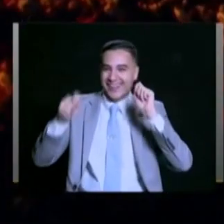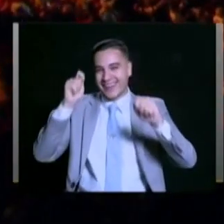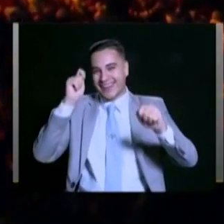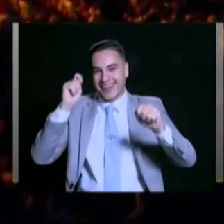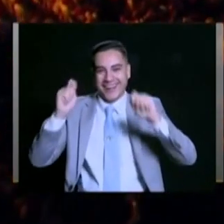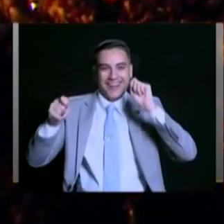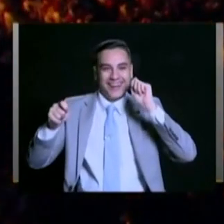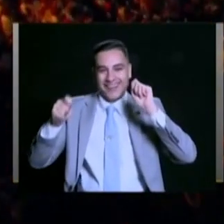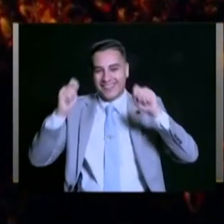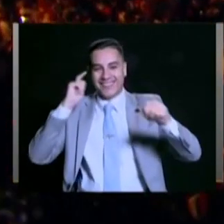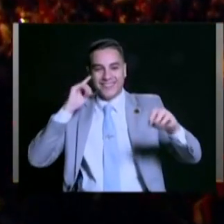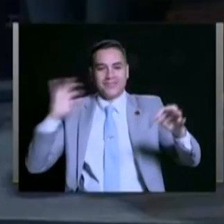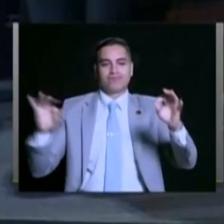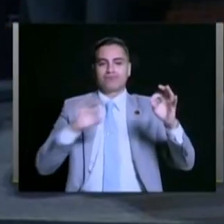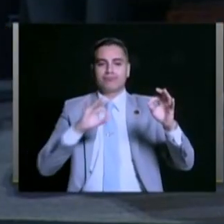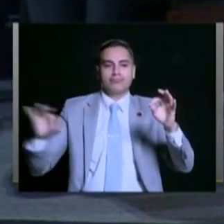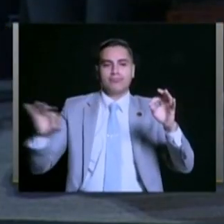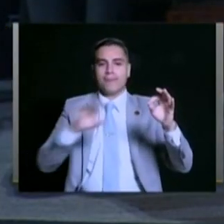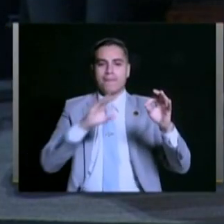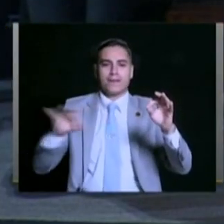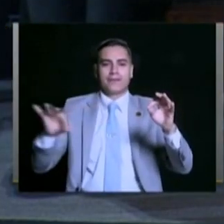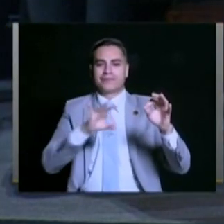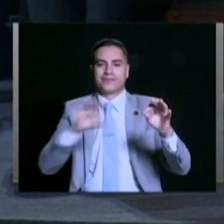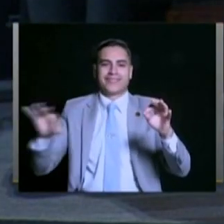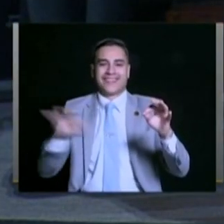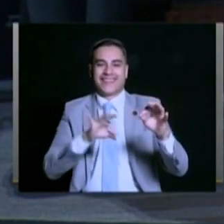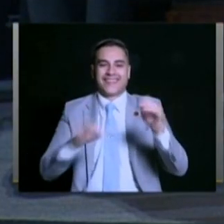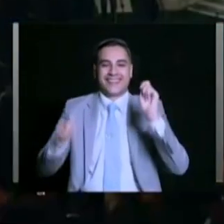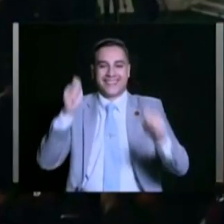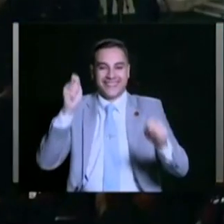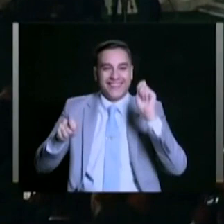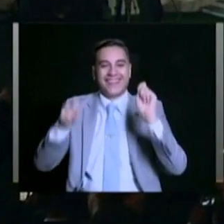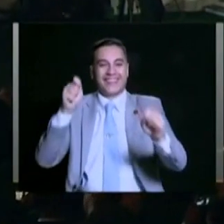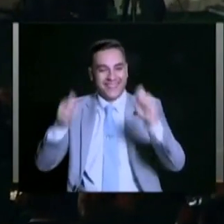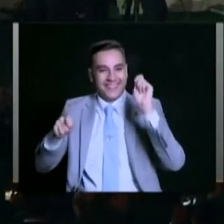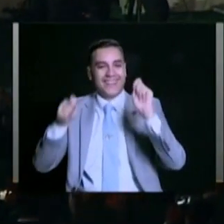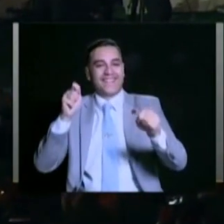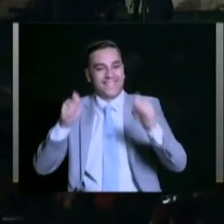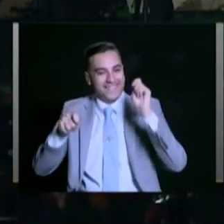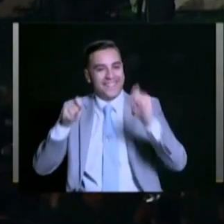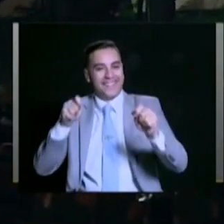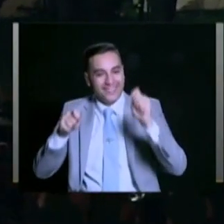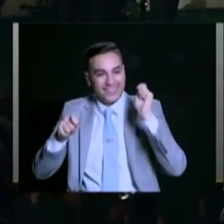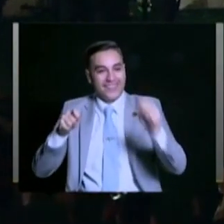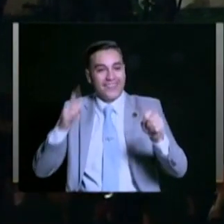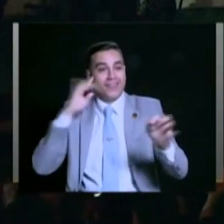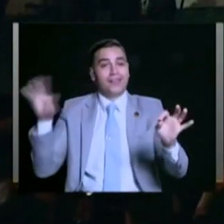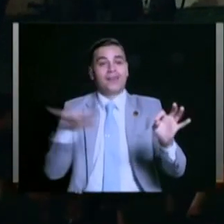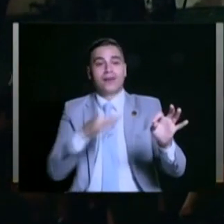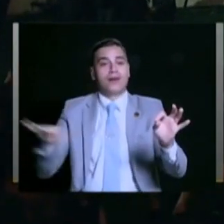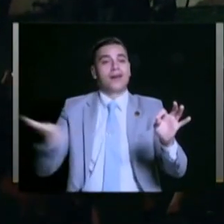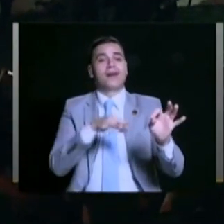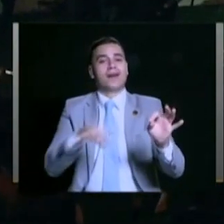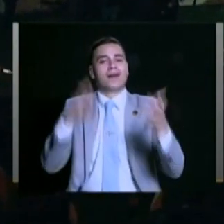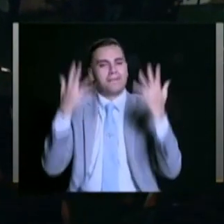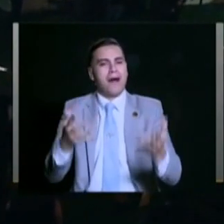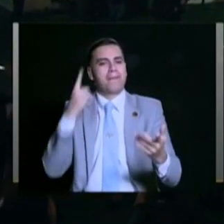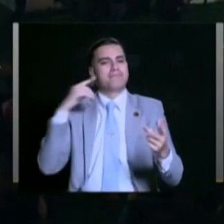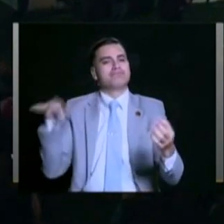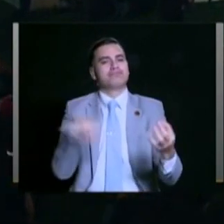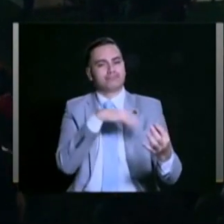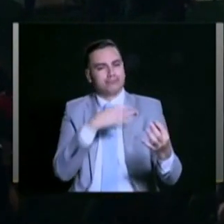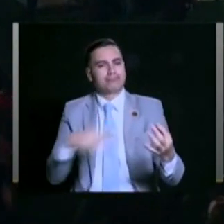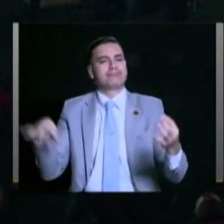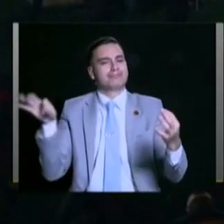بكل حب وكل عمل خيري وكل تيم العمل كله بيقدم كل ما ما ما يعني بكل ما اكثر خساره